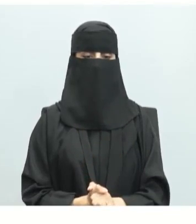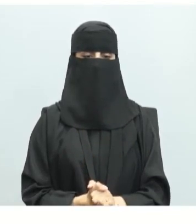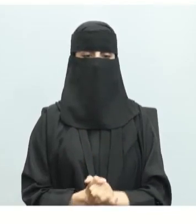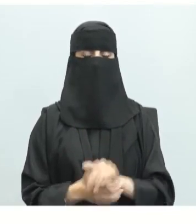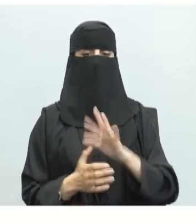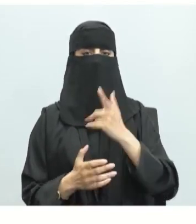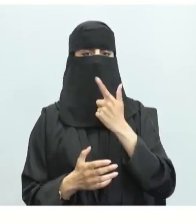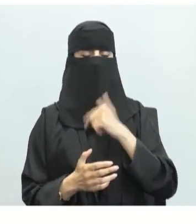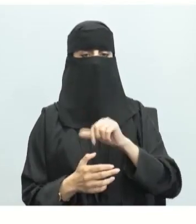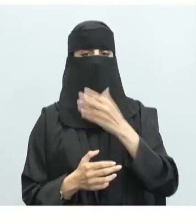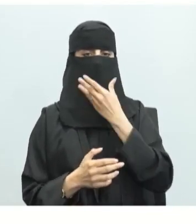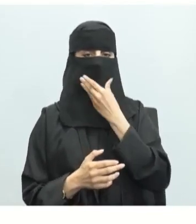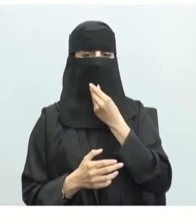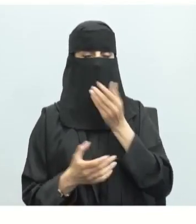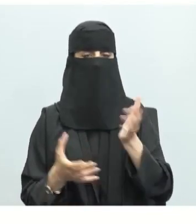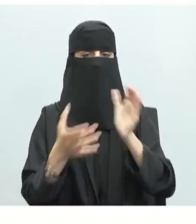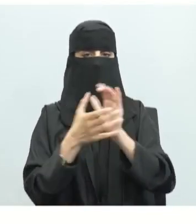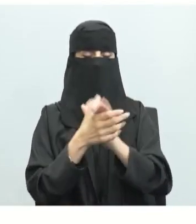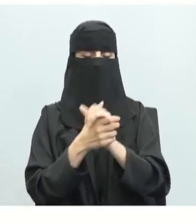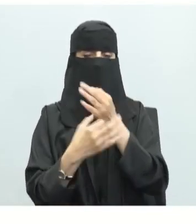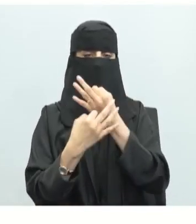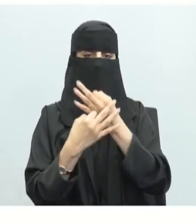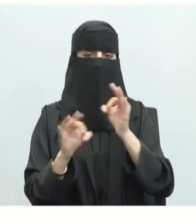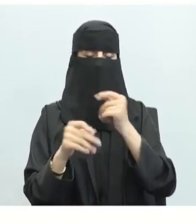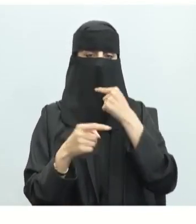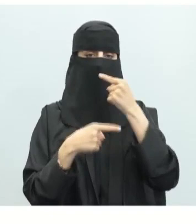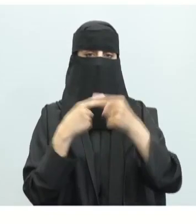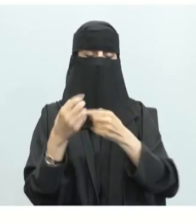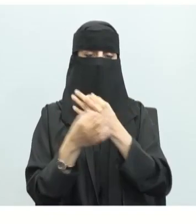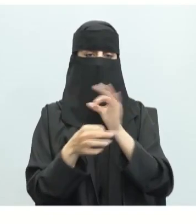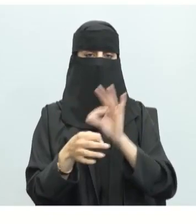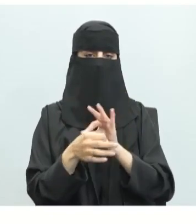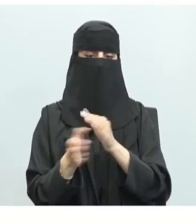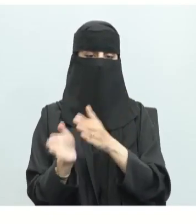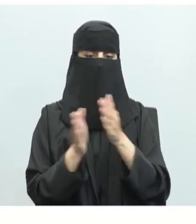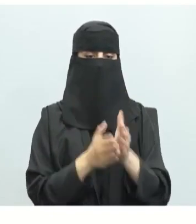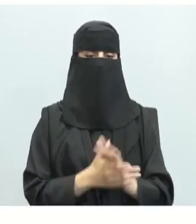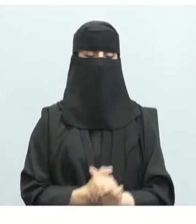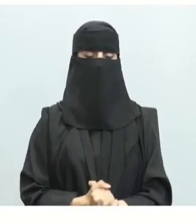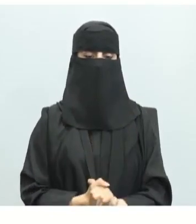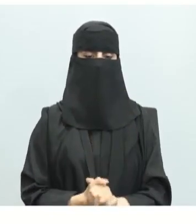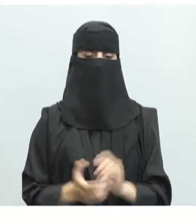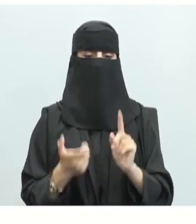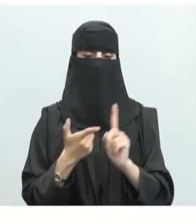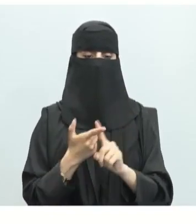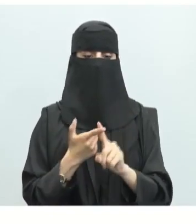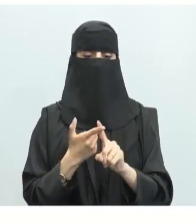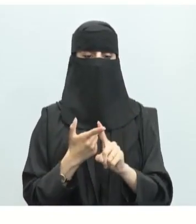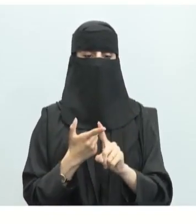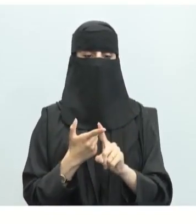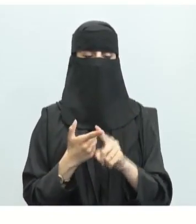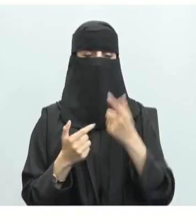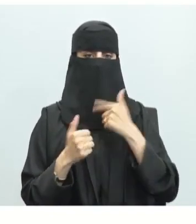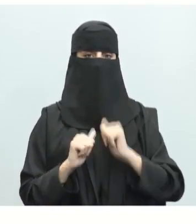أحسنتم. نقول لعل السلام دائم بين الشعوب. ثم لدينا روح